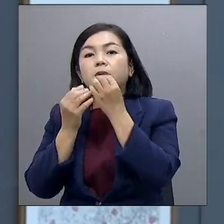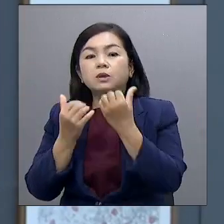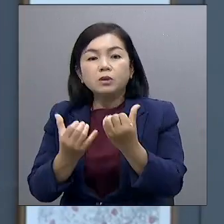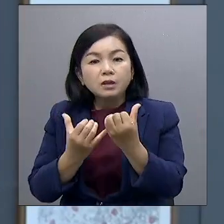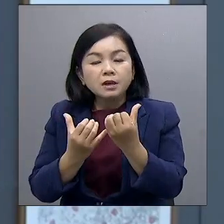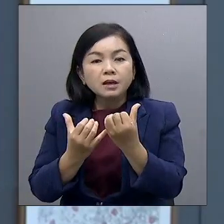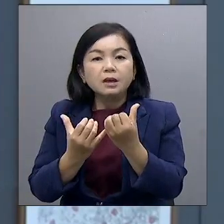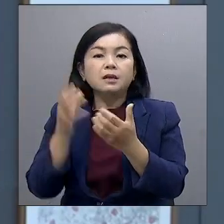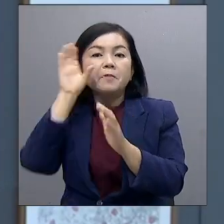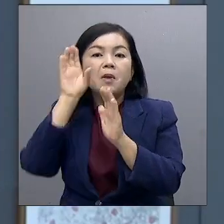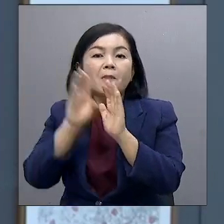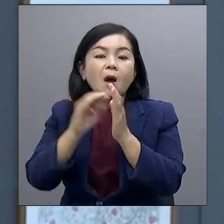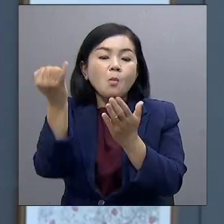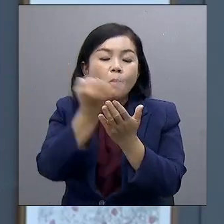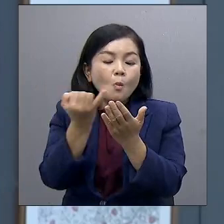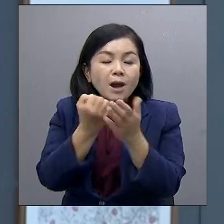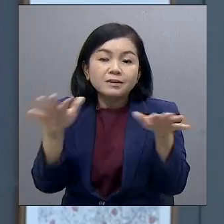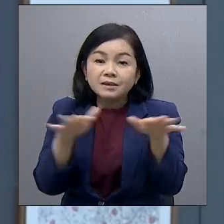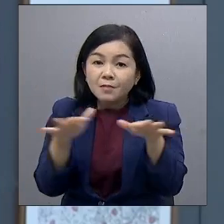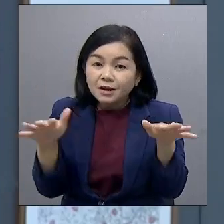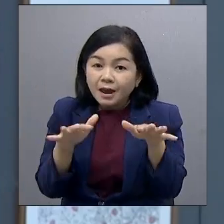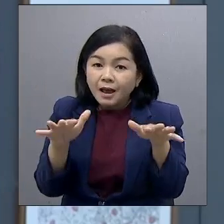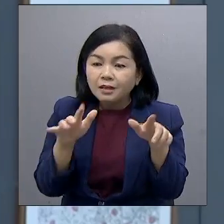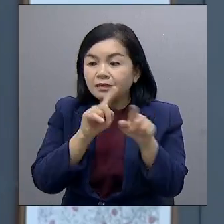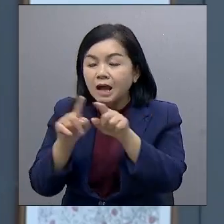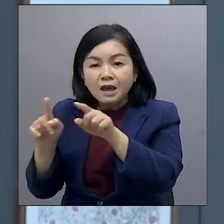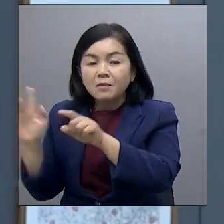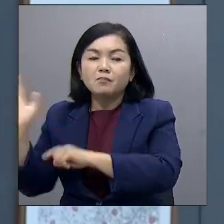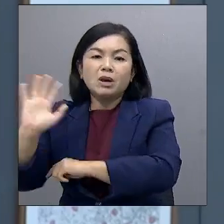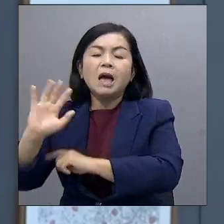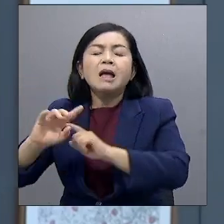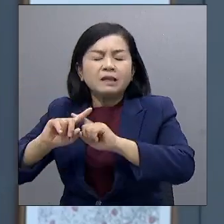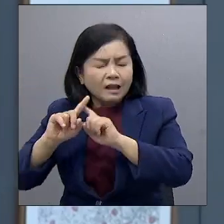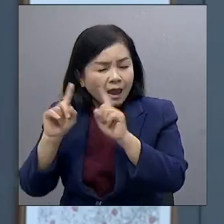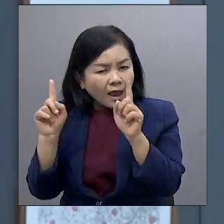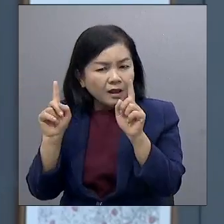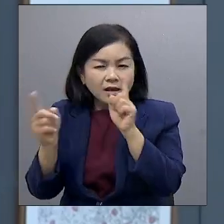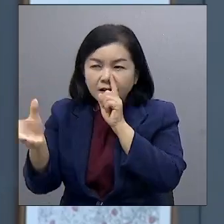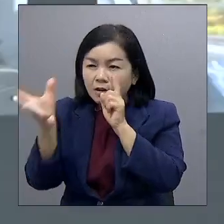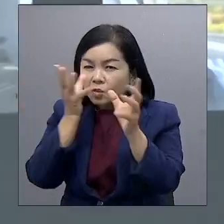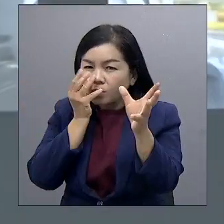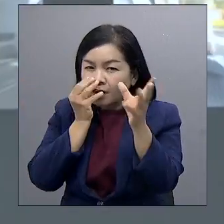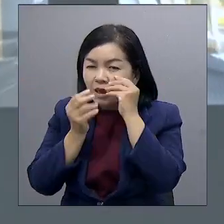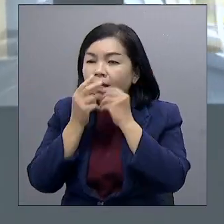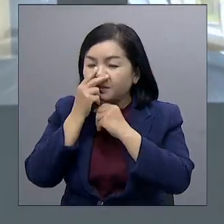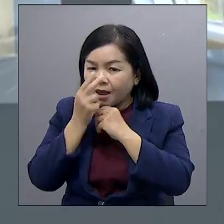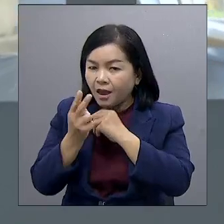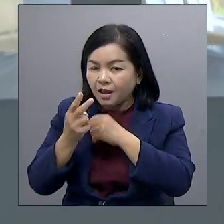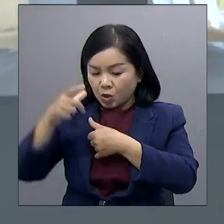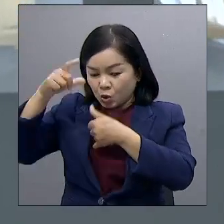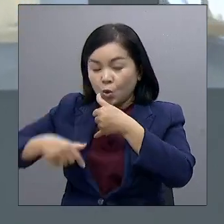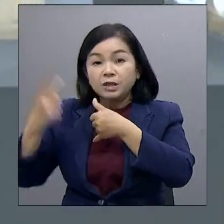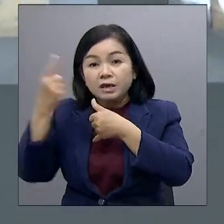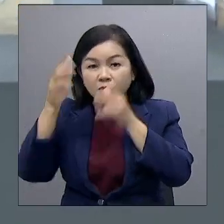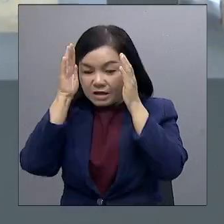รูปแบบงานศิลปะหรือว่าความหลากหลายของเทคนิคอ่ะค่ะแต่อยากให้เขา้าได้เห็นว่าคนๆนึงถ้าตั้ง